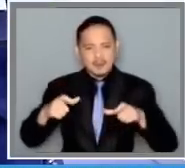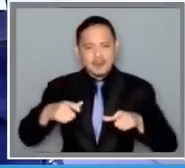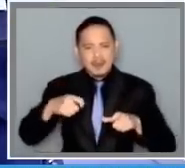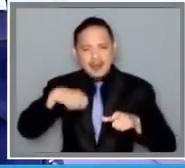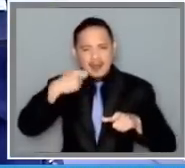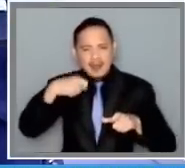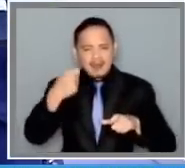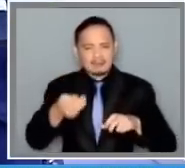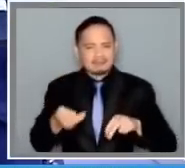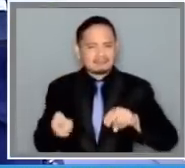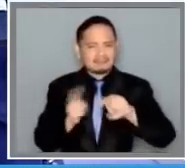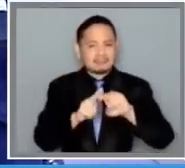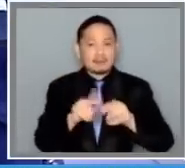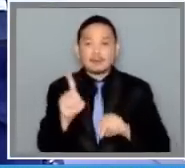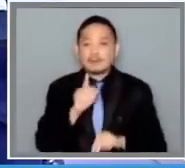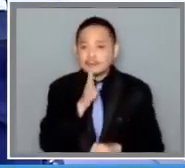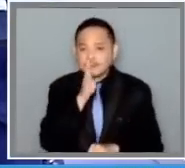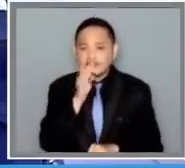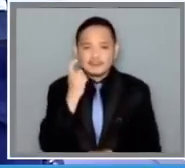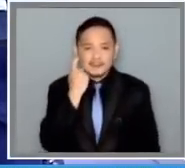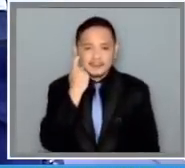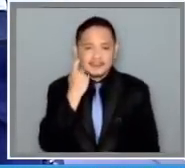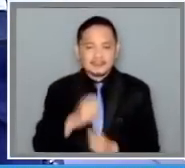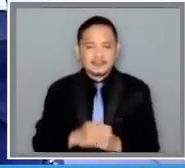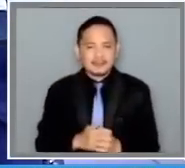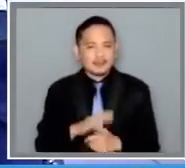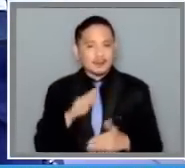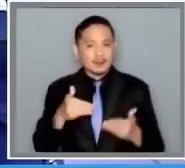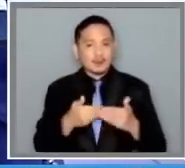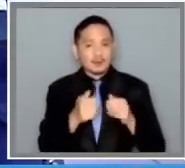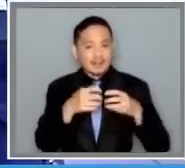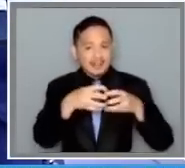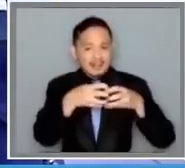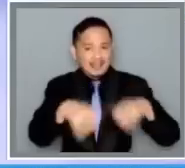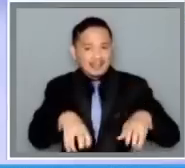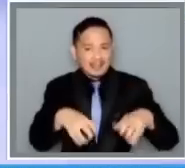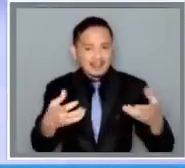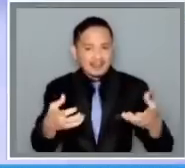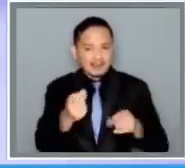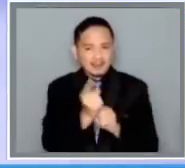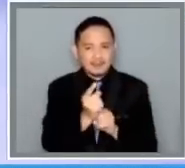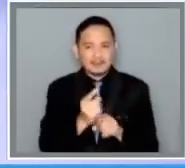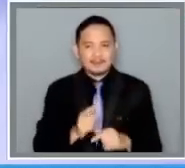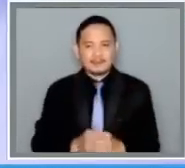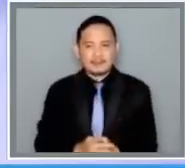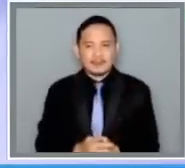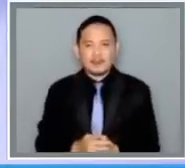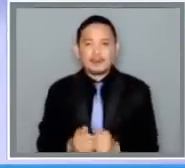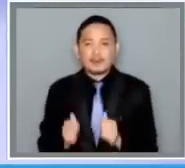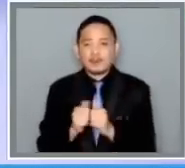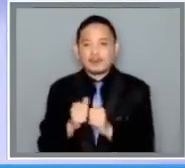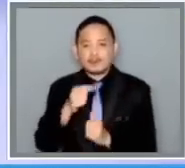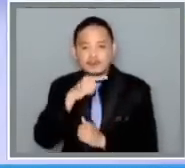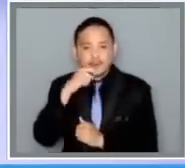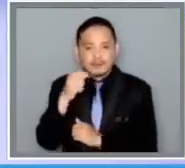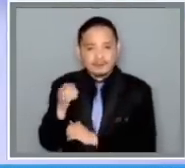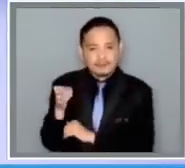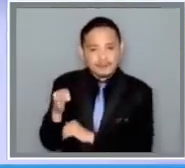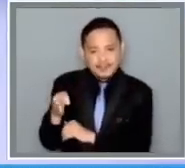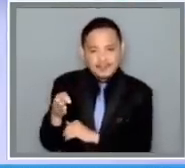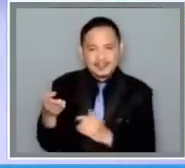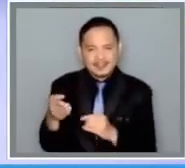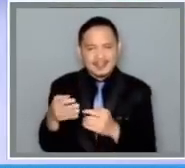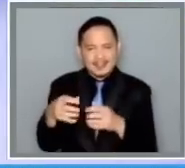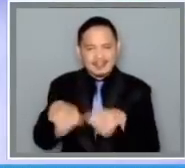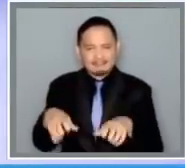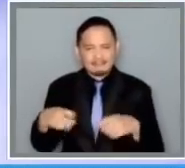mo kanina? Lahat naman may itlog. Na? Kahit naman nagtuyo lang ako, initlogan ko pa rin, di ba? Sunny side up ba yan?